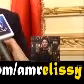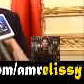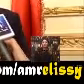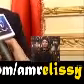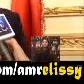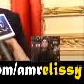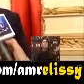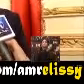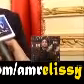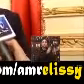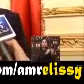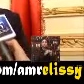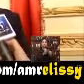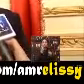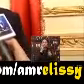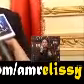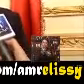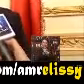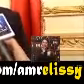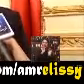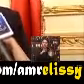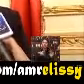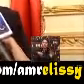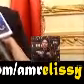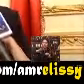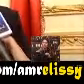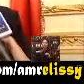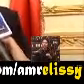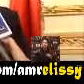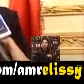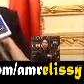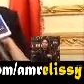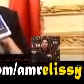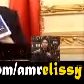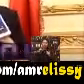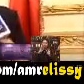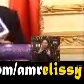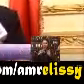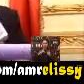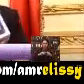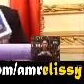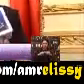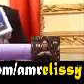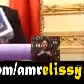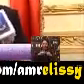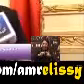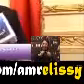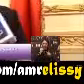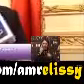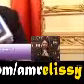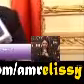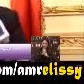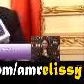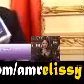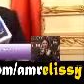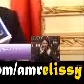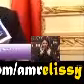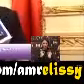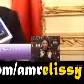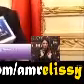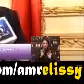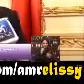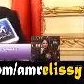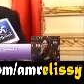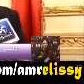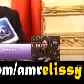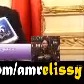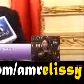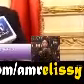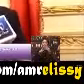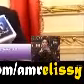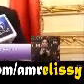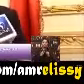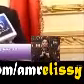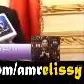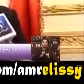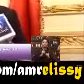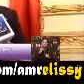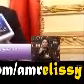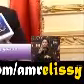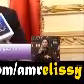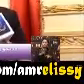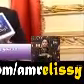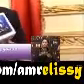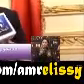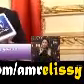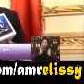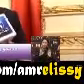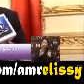أهلية بتعمل في مجال رعاية الأطفال. بعض هذه الجمعيات عملها ملموس وملحوظ على المجتمع، ومن